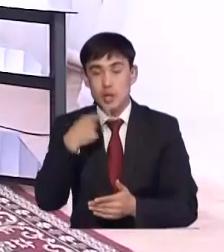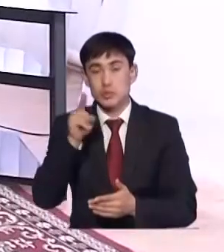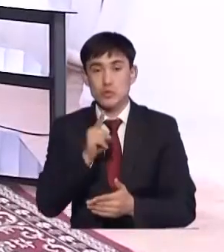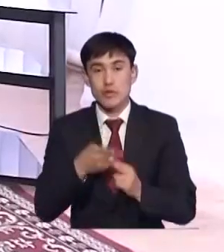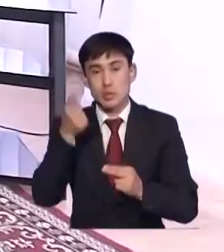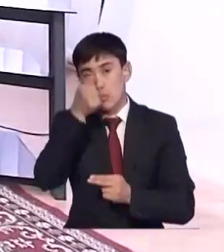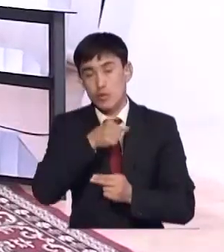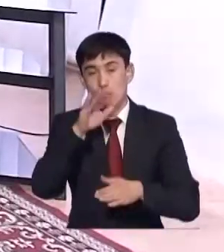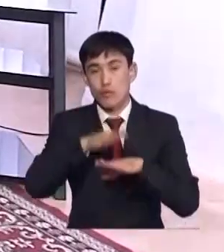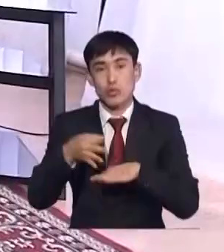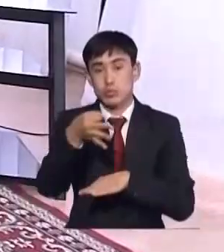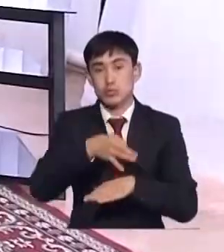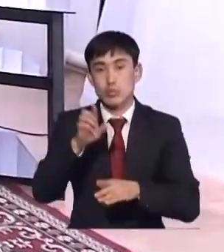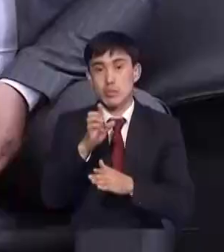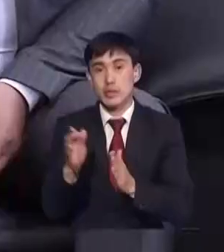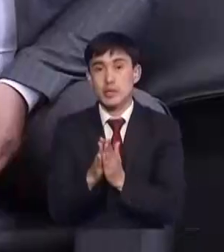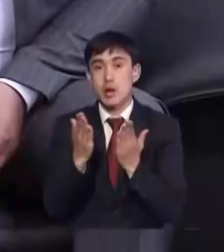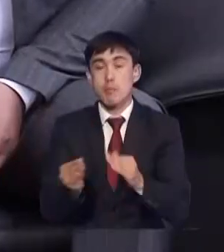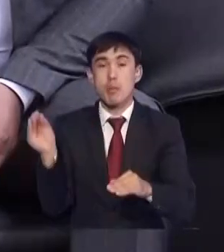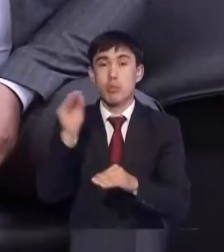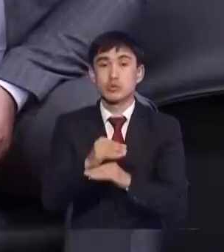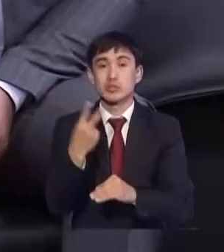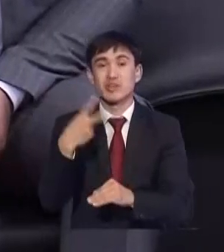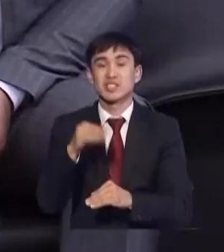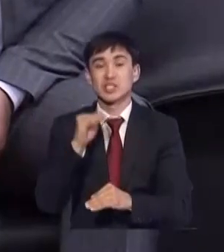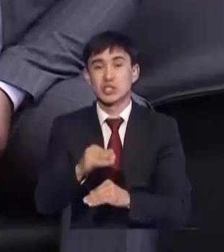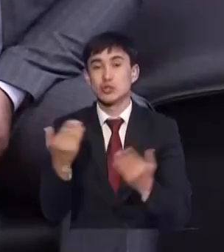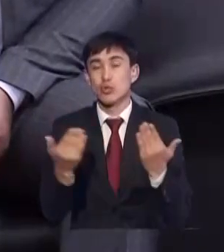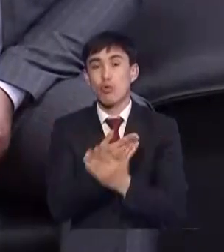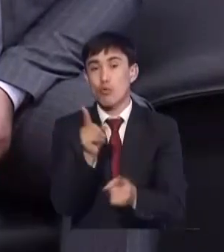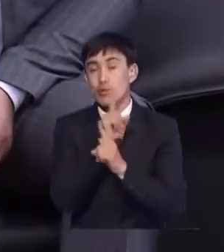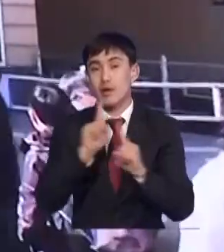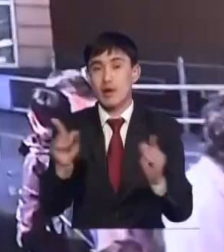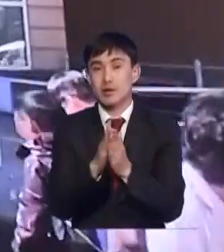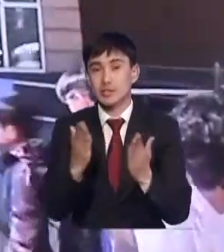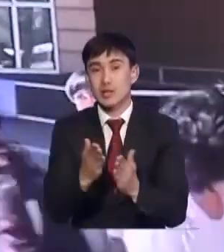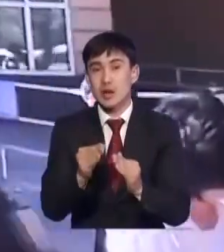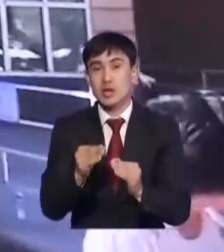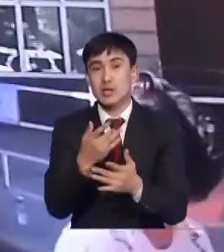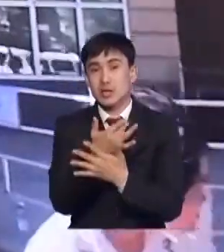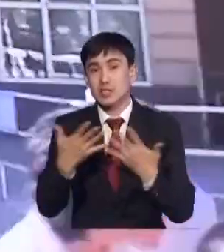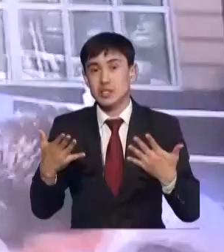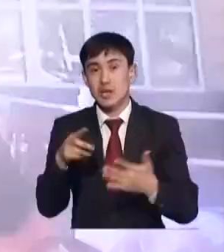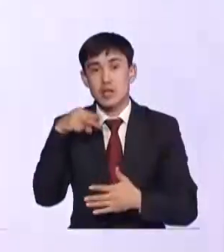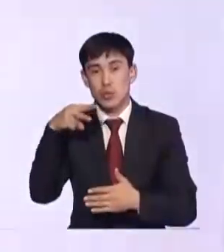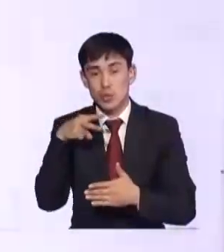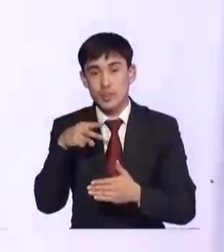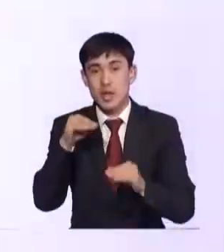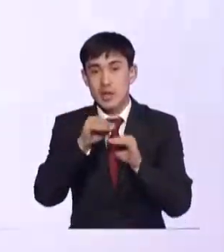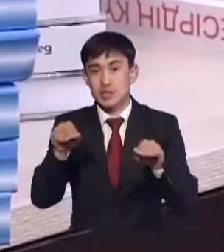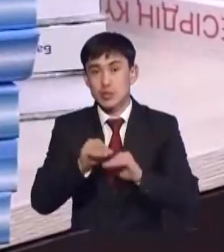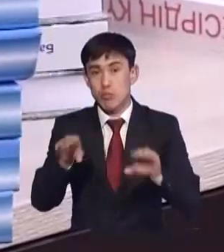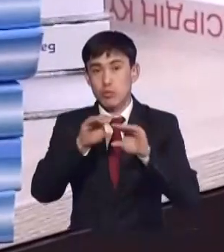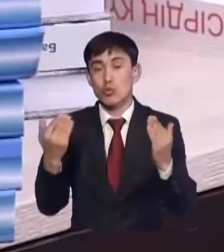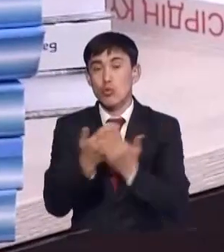что в этом году фонд областной библиотеки пополнился на более чем 20.000 новых уникальных экземпляров причём книжные полки